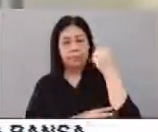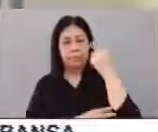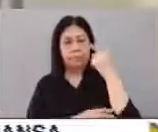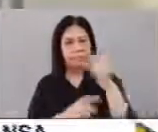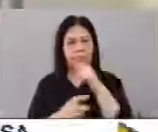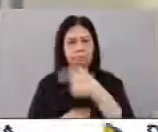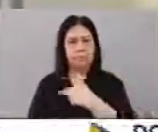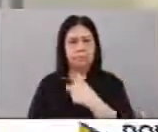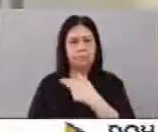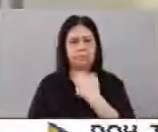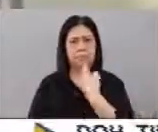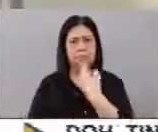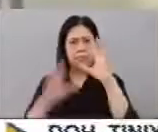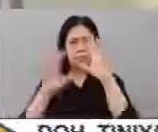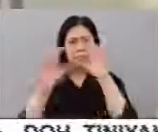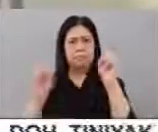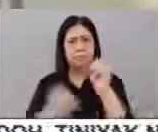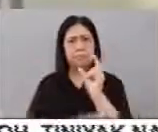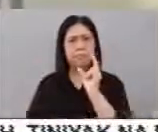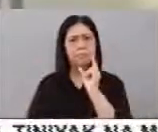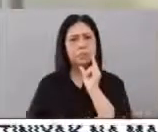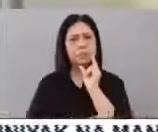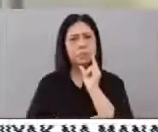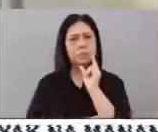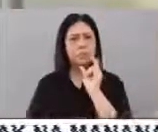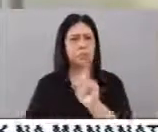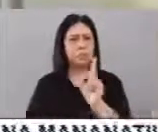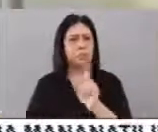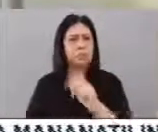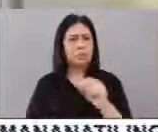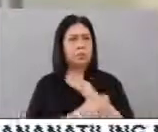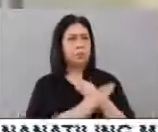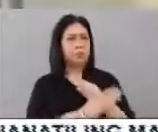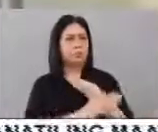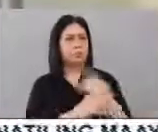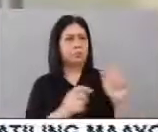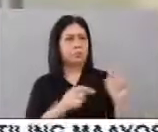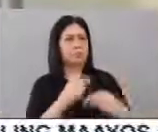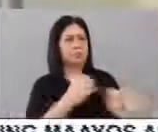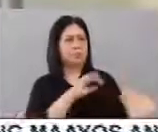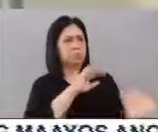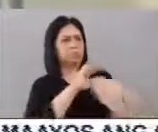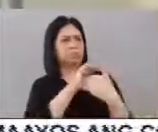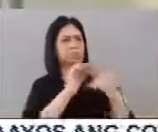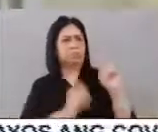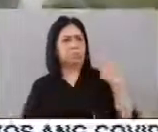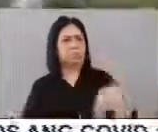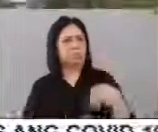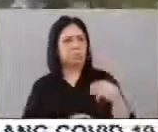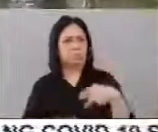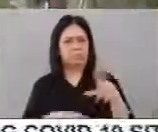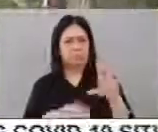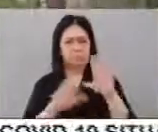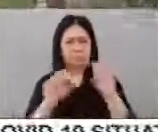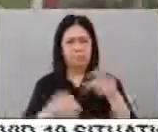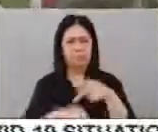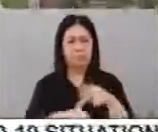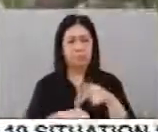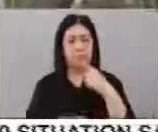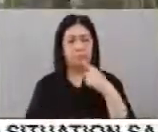Mas bumilis ang serbisyo ng internet sa Pilipinas sa ilalim ng Duterte administration. Ayon sa